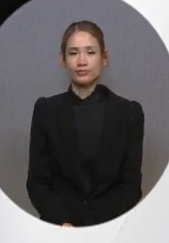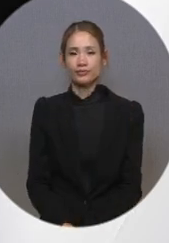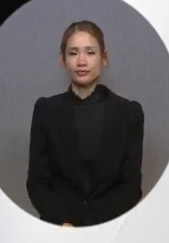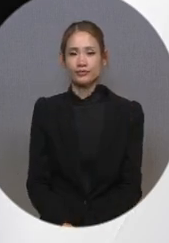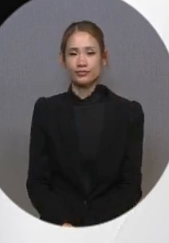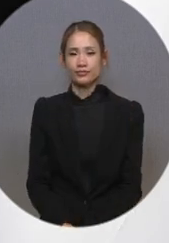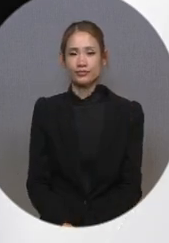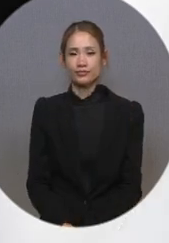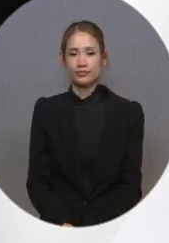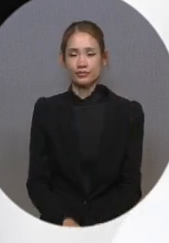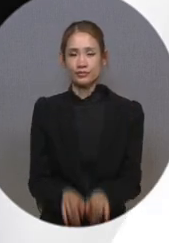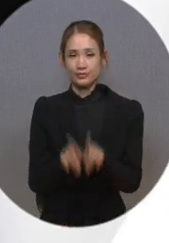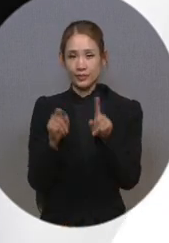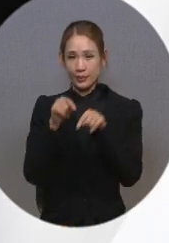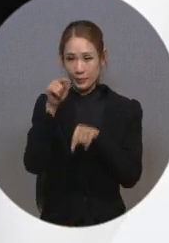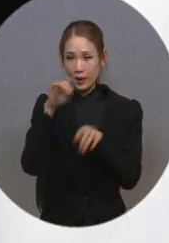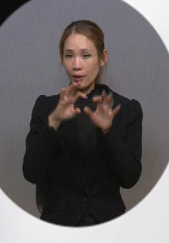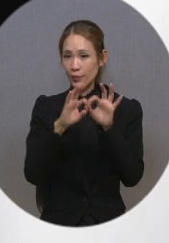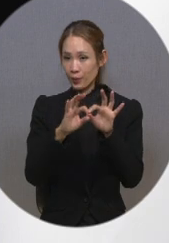방향키를 이용해